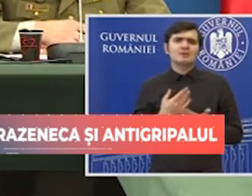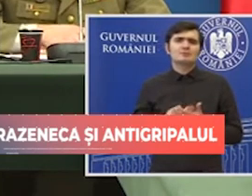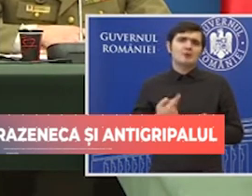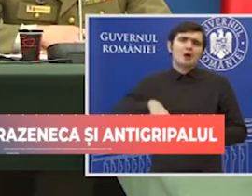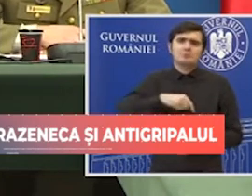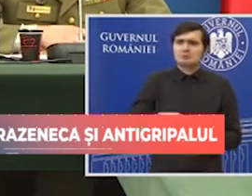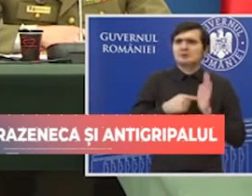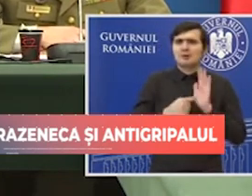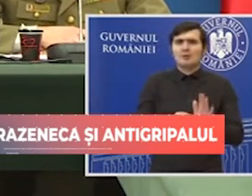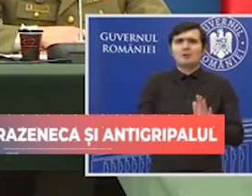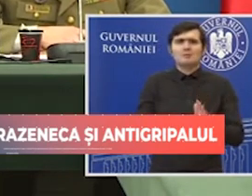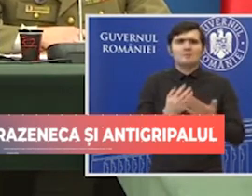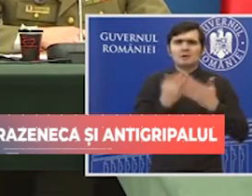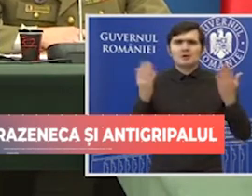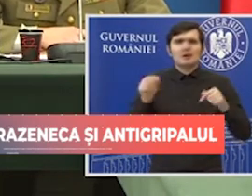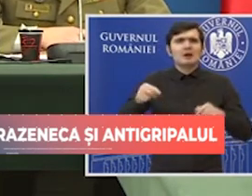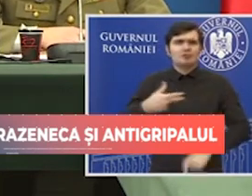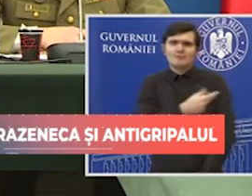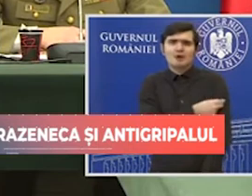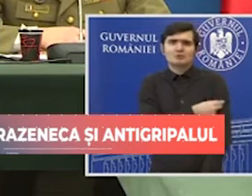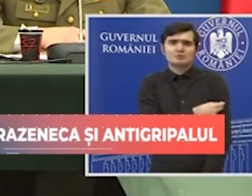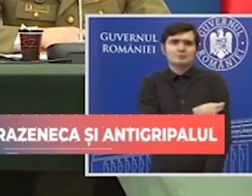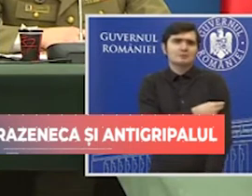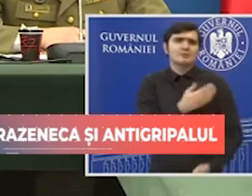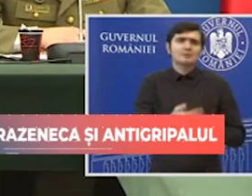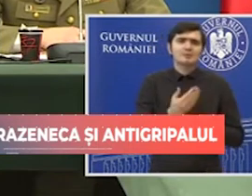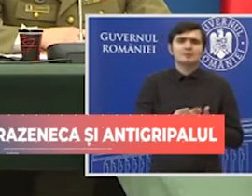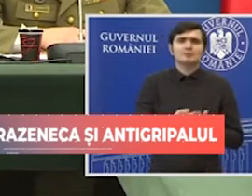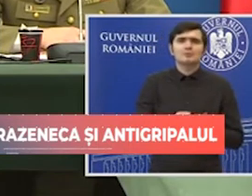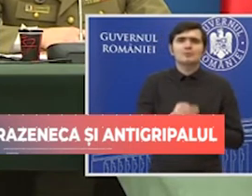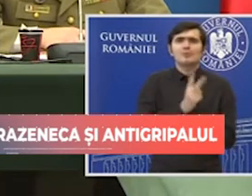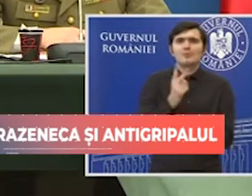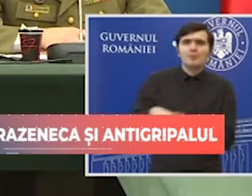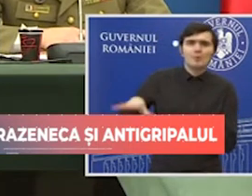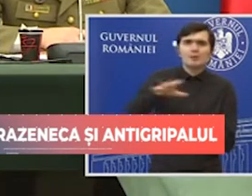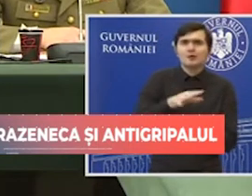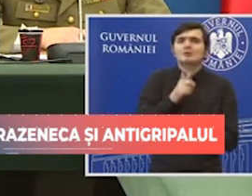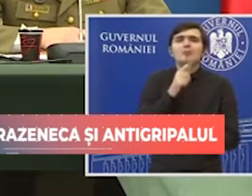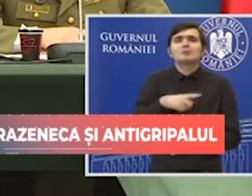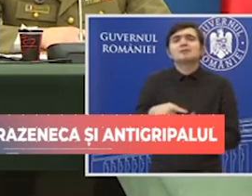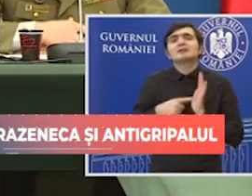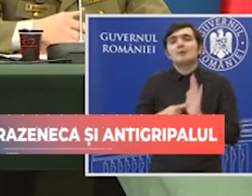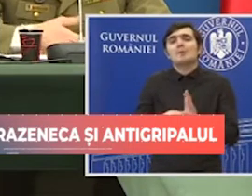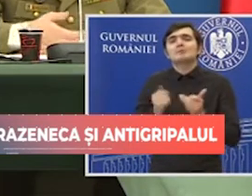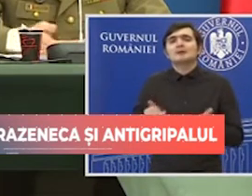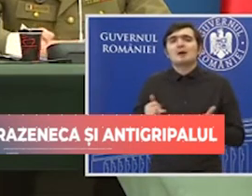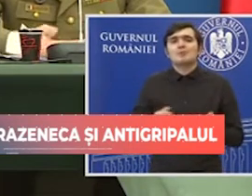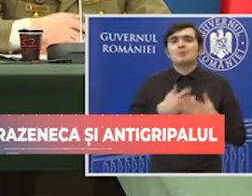recomanda cât se poate de ferm acest tip de vaccin pentru categoria populațională la care este recomandat în momentul de